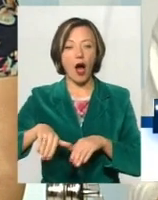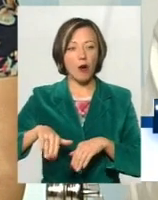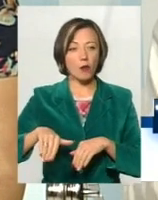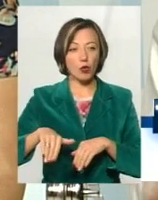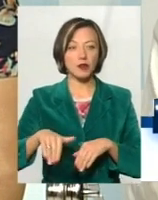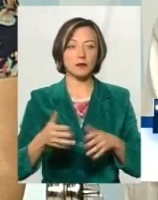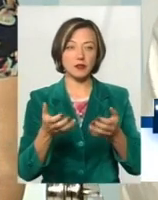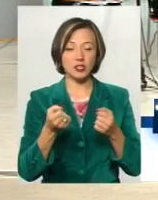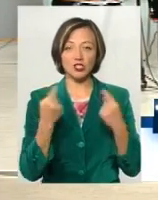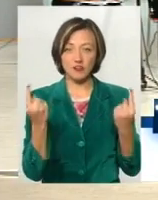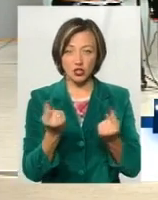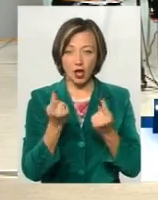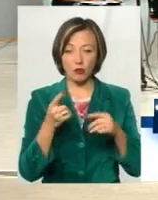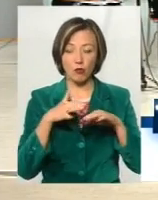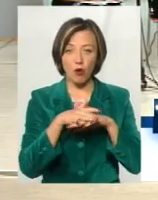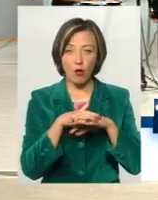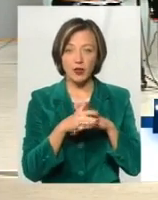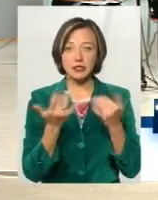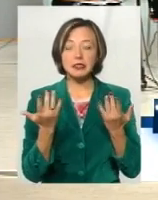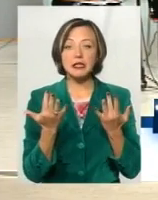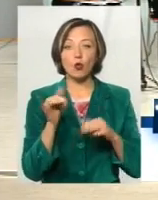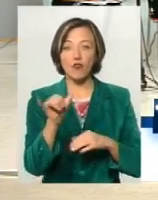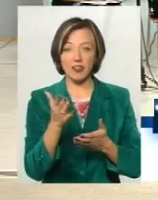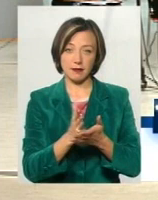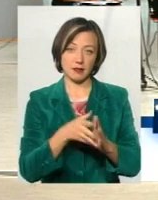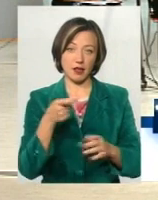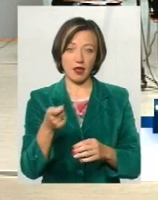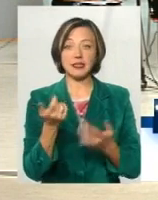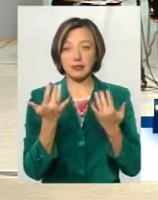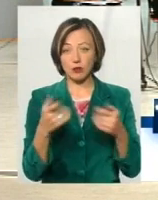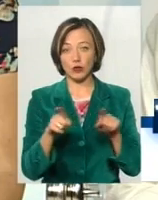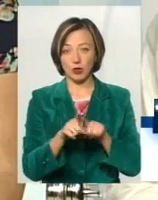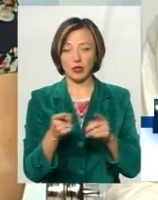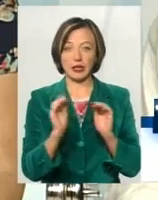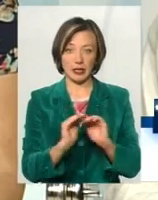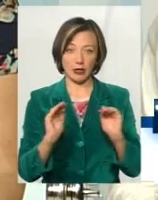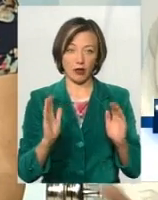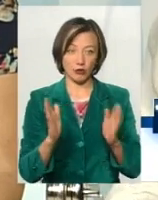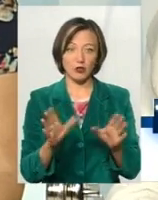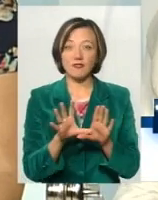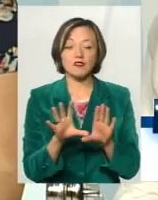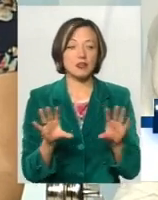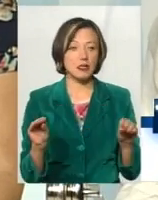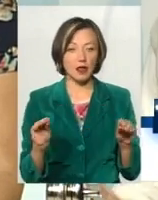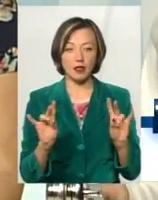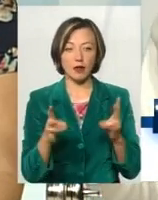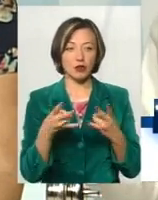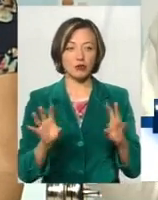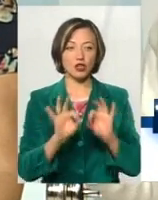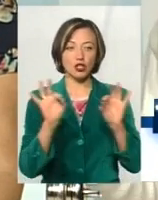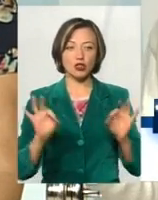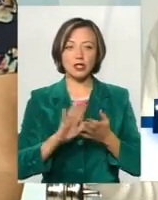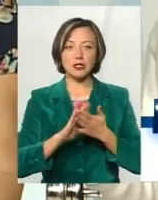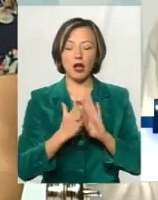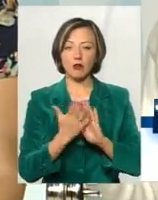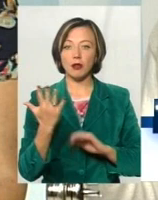взяти звичайним шляхом і порахувати, скільки у вас є заяв. От скільки є заяв, стільки буде дітей. Все, не потрібно нічого. Тобто станом